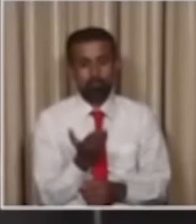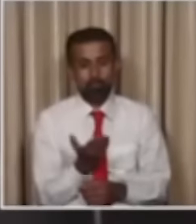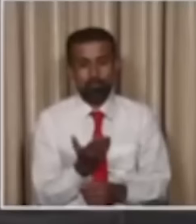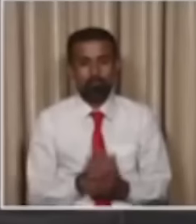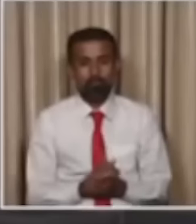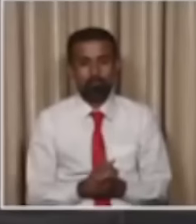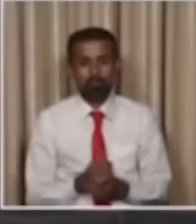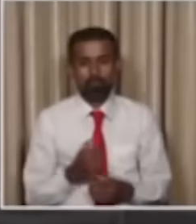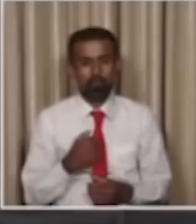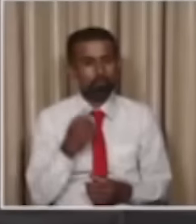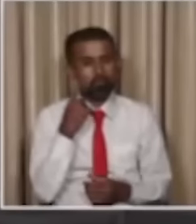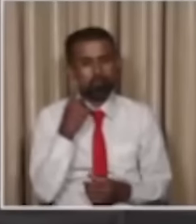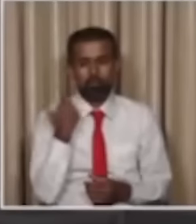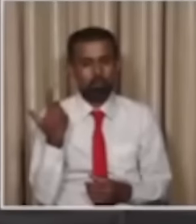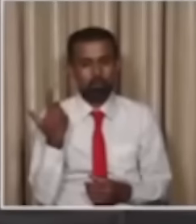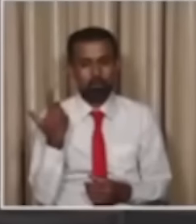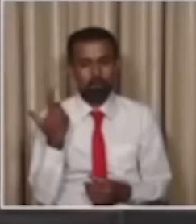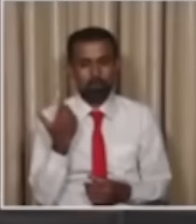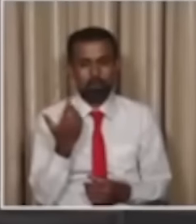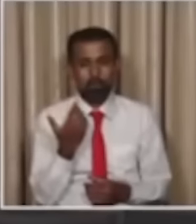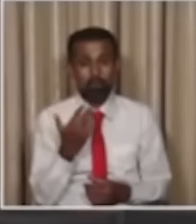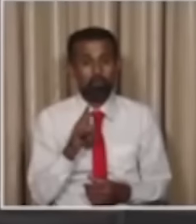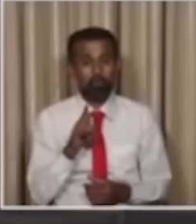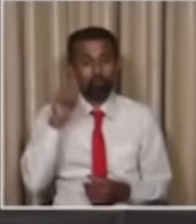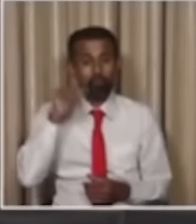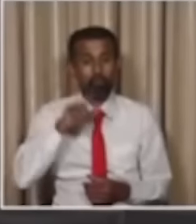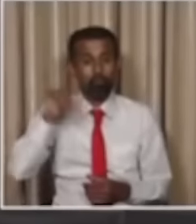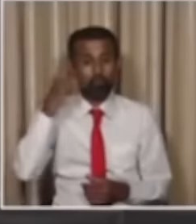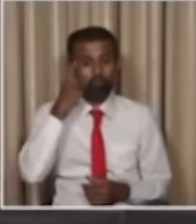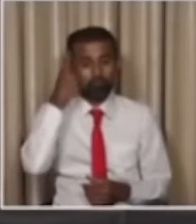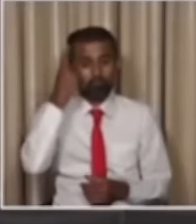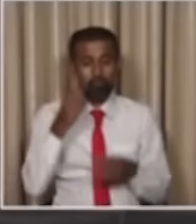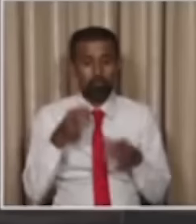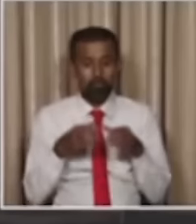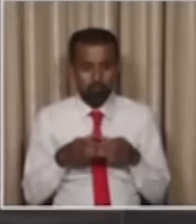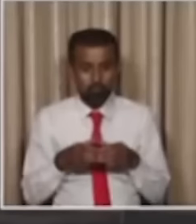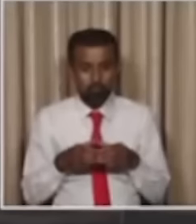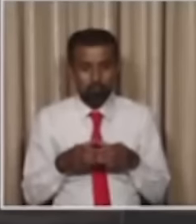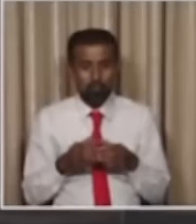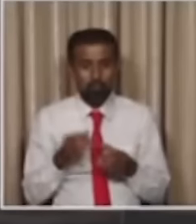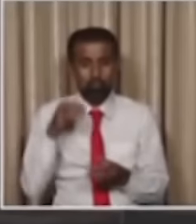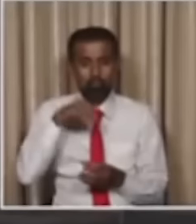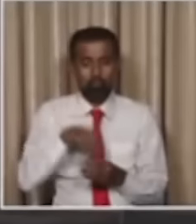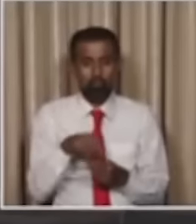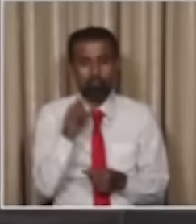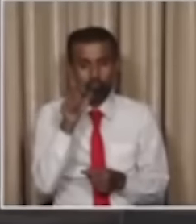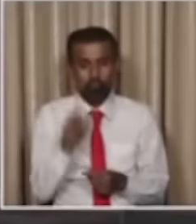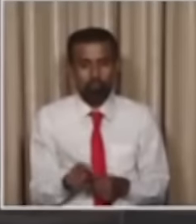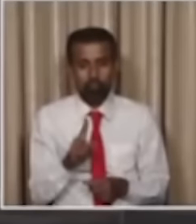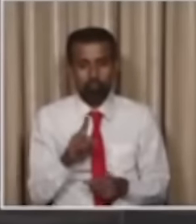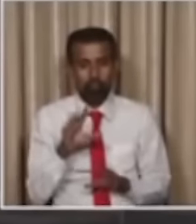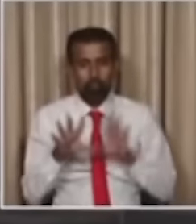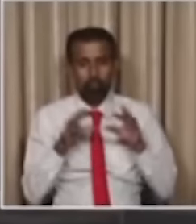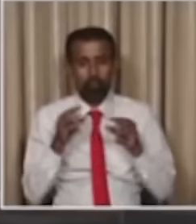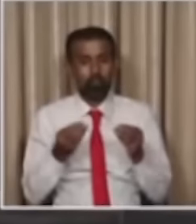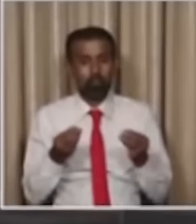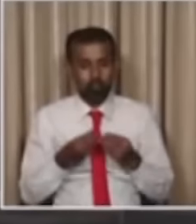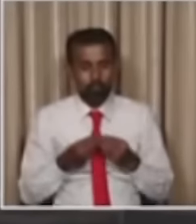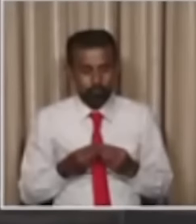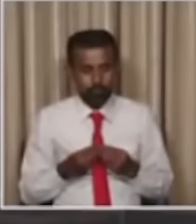හිතන්නේ ඒක කරන්න පුළුවන් විදේශ බුද්ධියන්සේකෙන් යොදවපු පුද්ගලයෙක් තොරතුරු ලබා